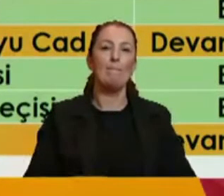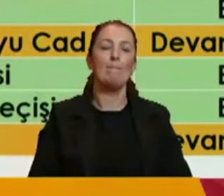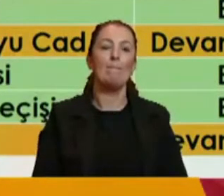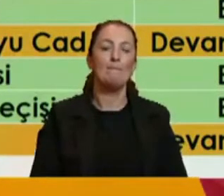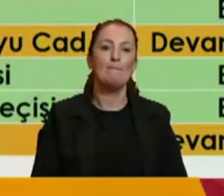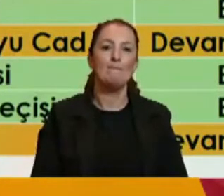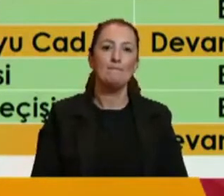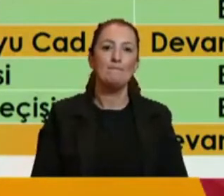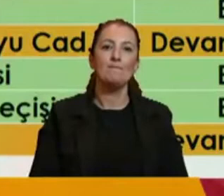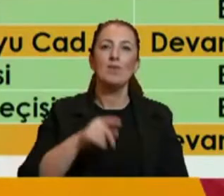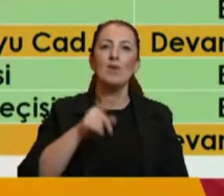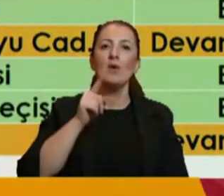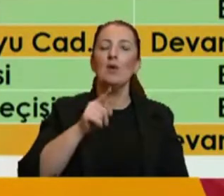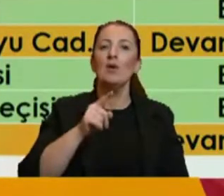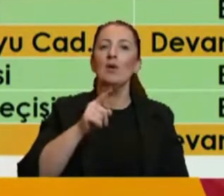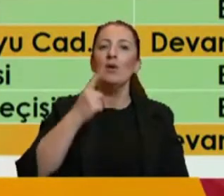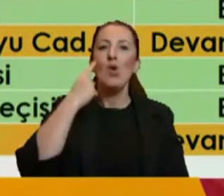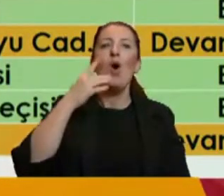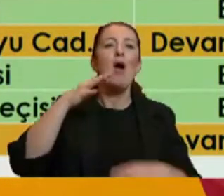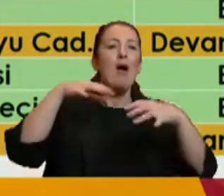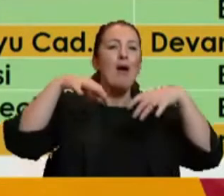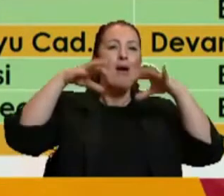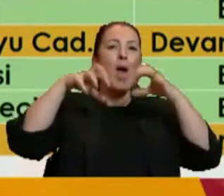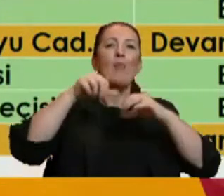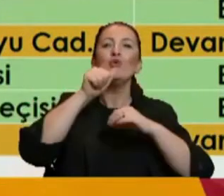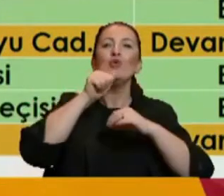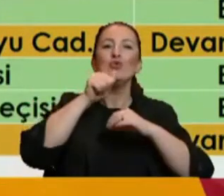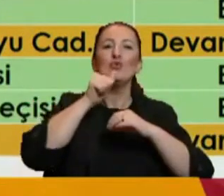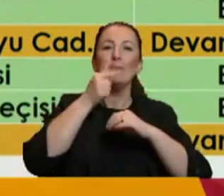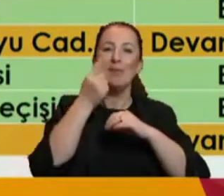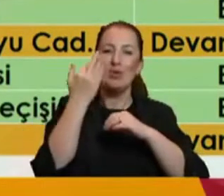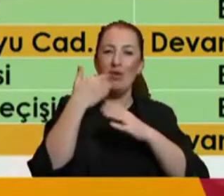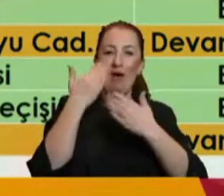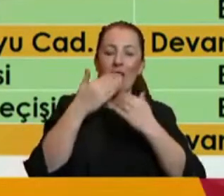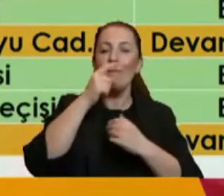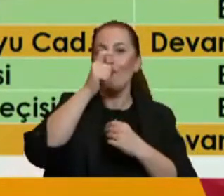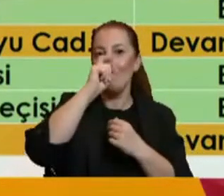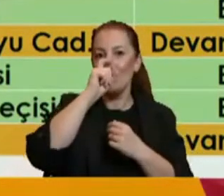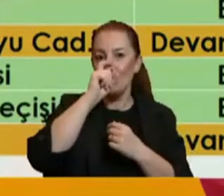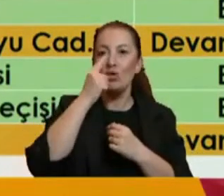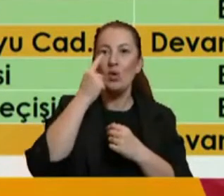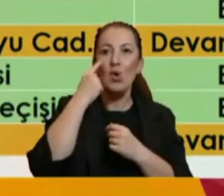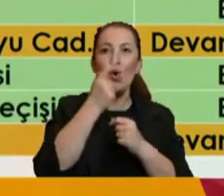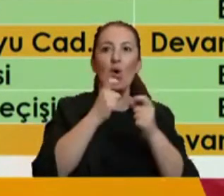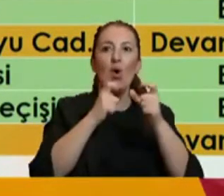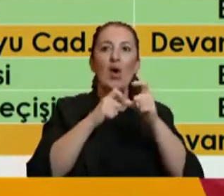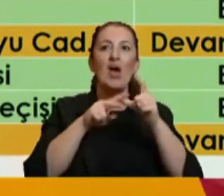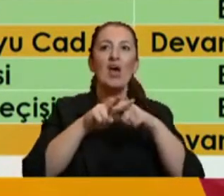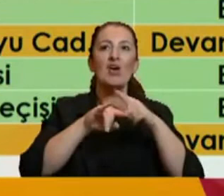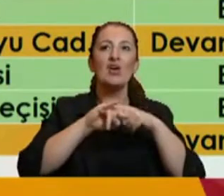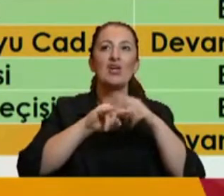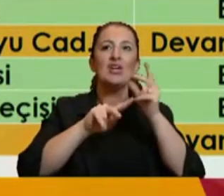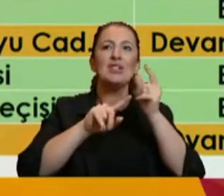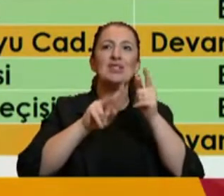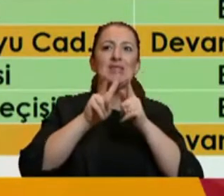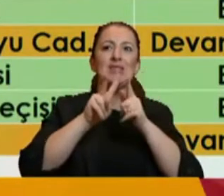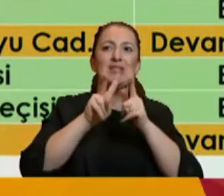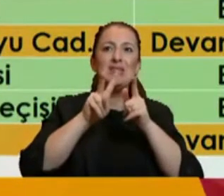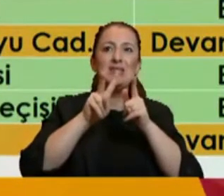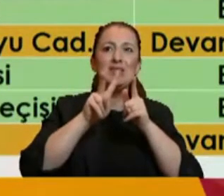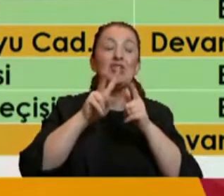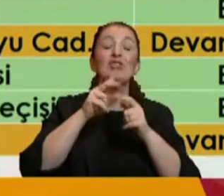ve bu hariç yağmur suyu treni Az önce değildim Beşiktaş'ta Şahin nedir ve nüzhetiye caddeleri Barbaros